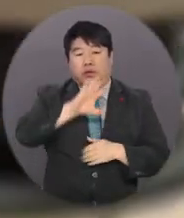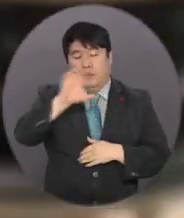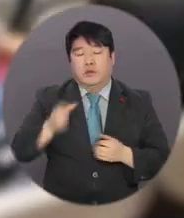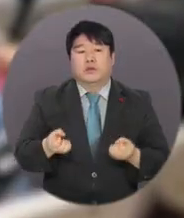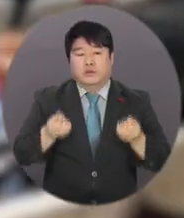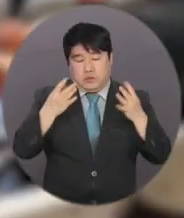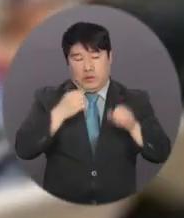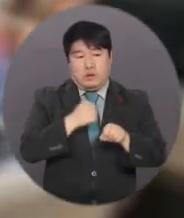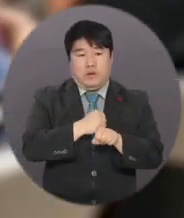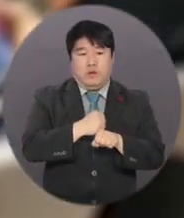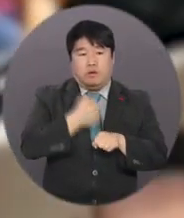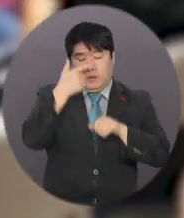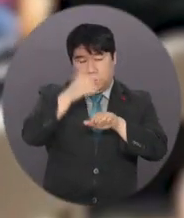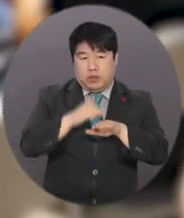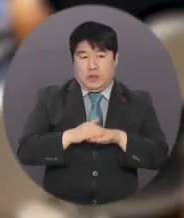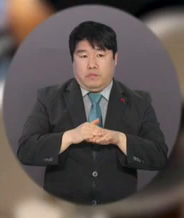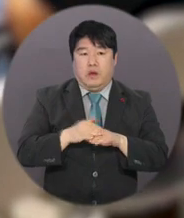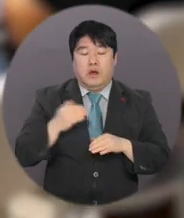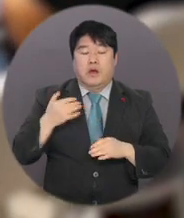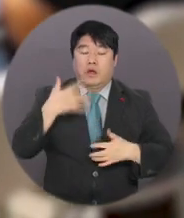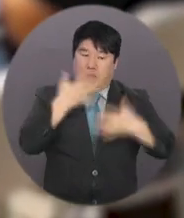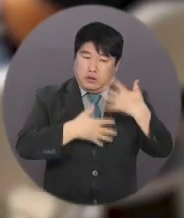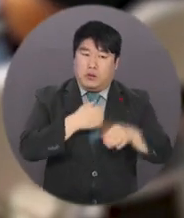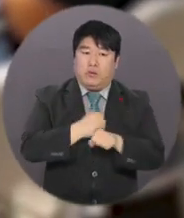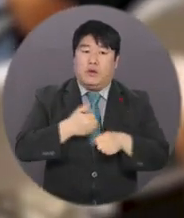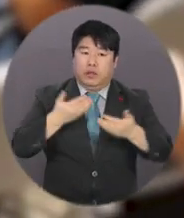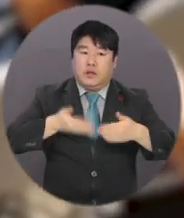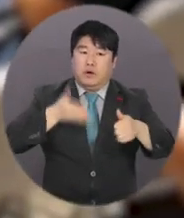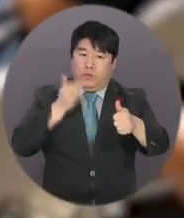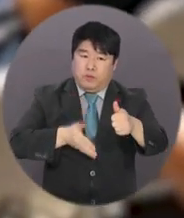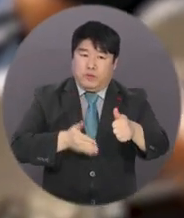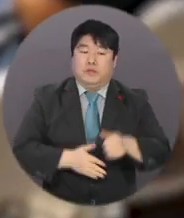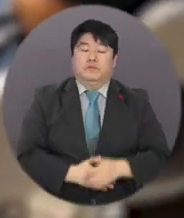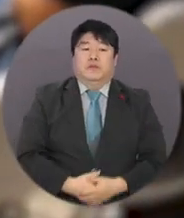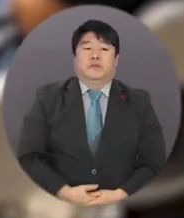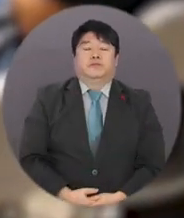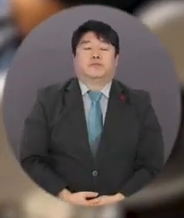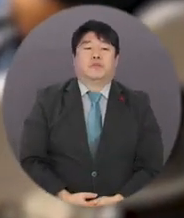반드시 비대면 수칙을 지켜달라고 호소했습니다. MBC 뉴스 송정근입니다.